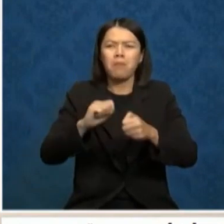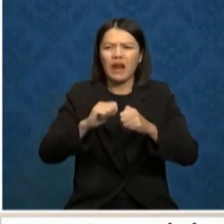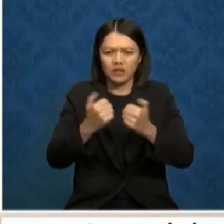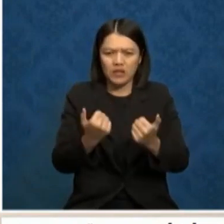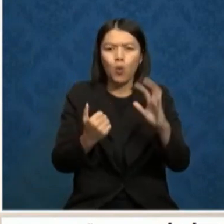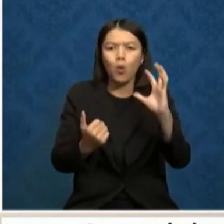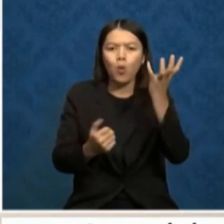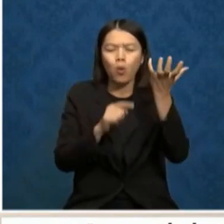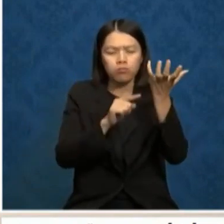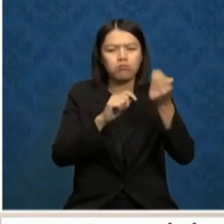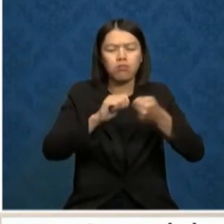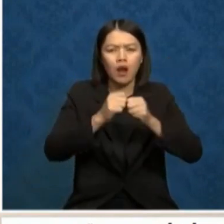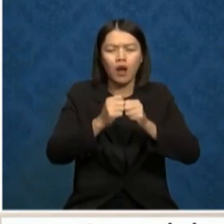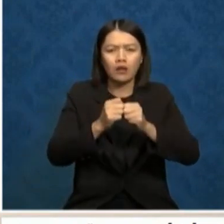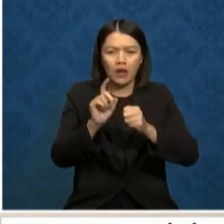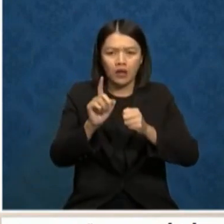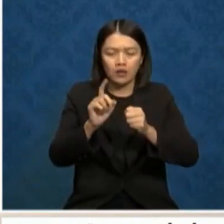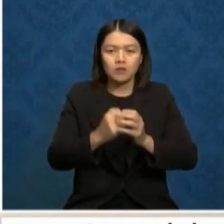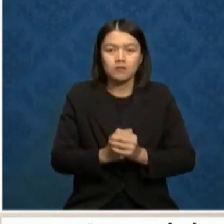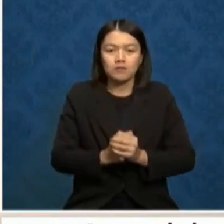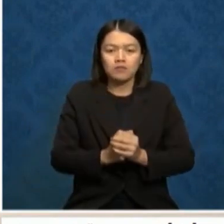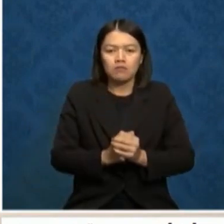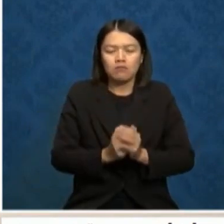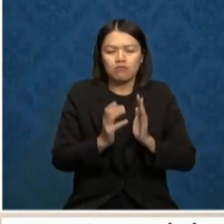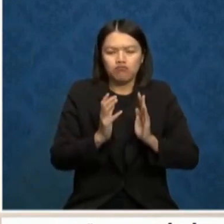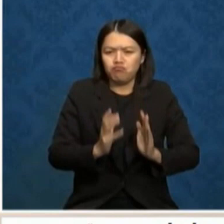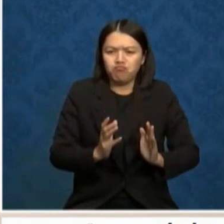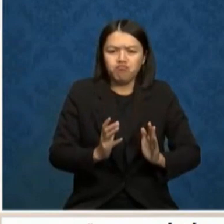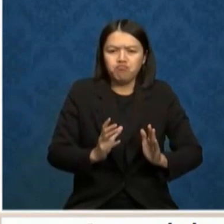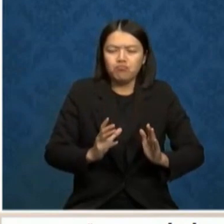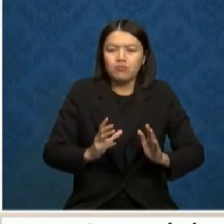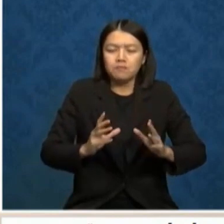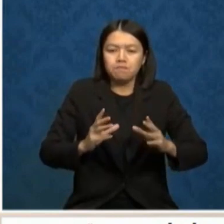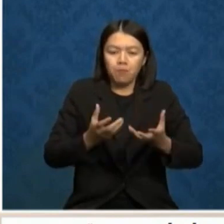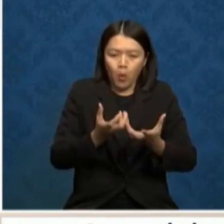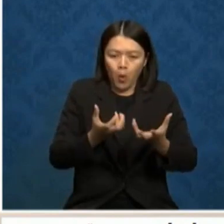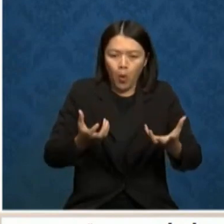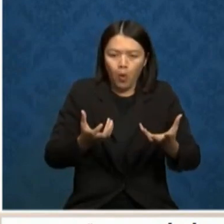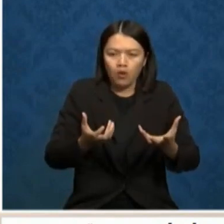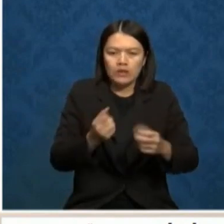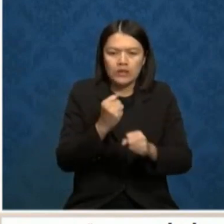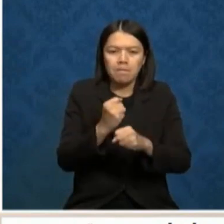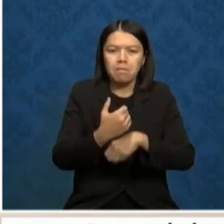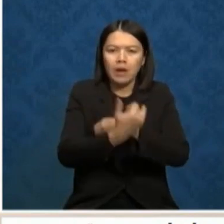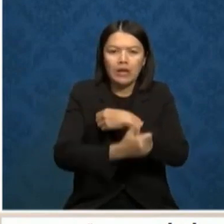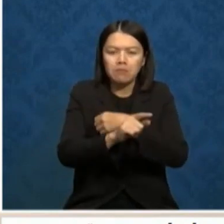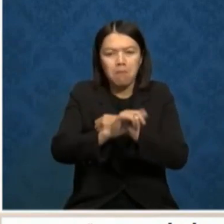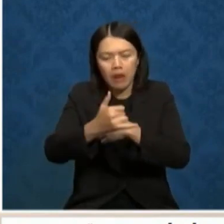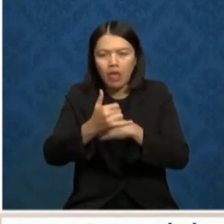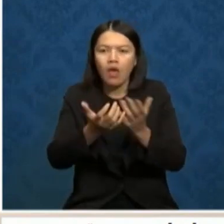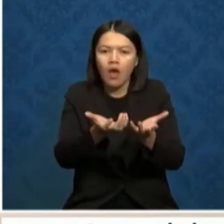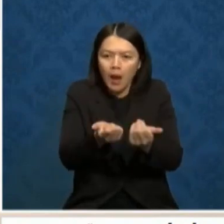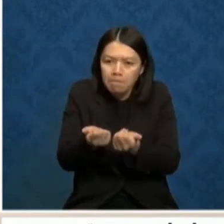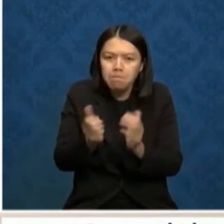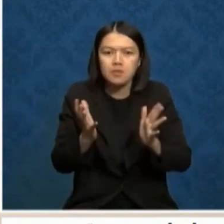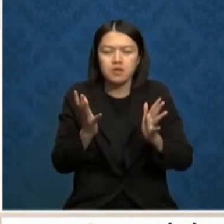าดนี้มีปัญหาเกี่ยวกับไม่ยอมรับสินค้าที่ผลิตในบางประเทศนะคะเป็นโอกาสที่